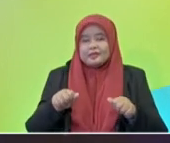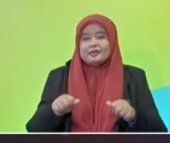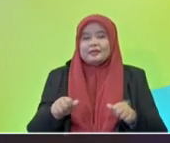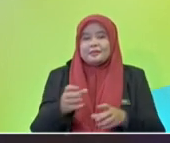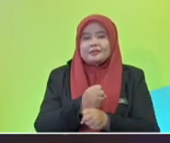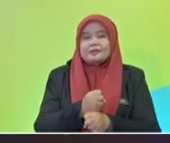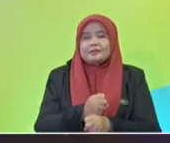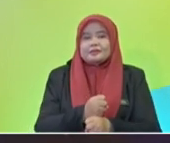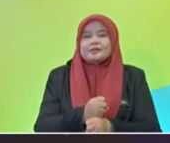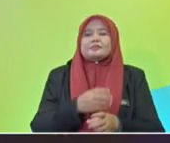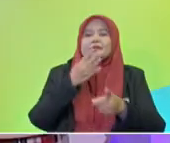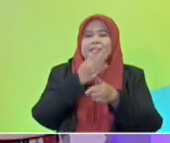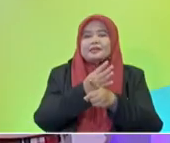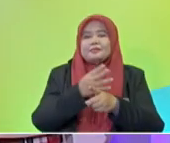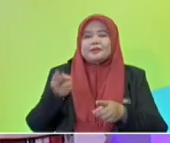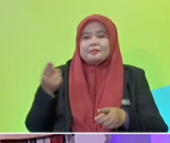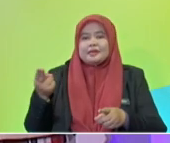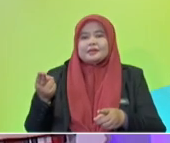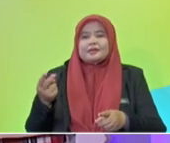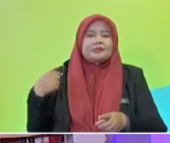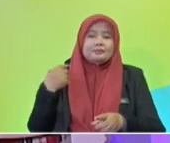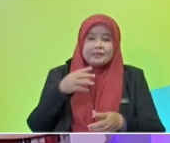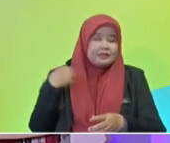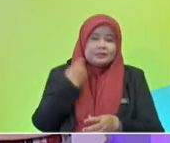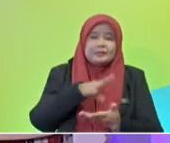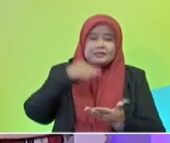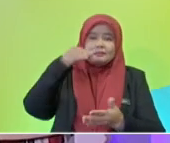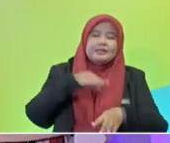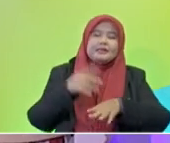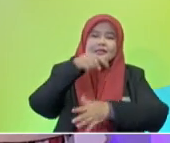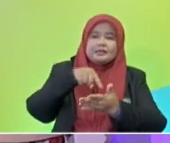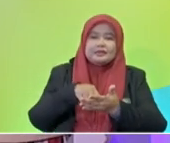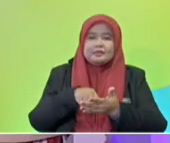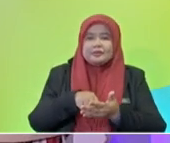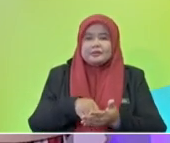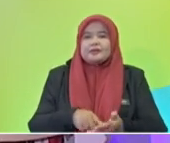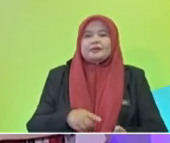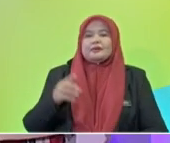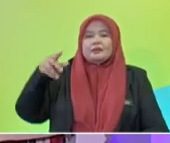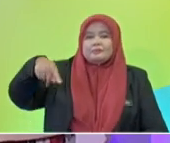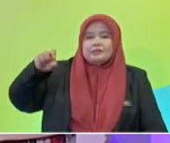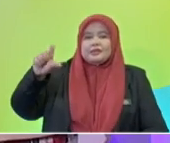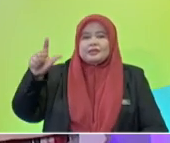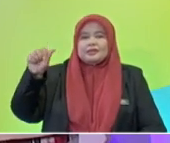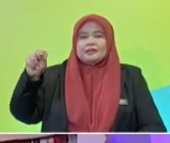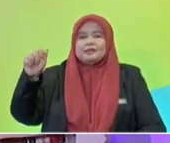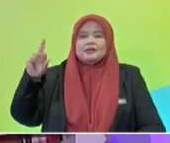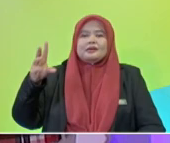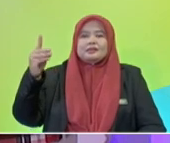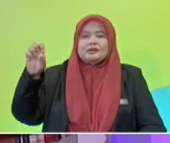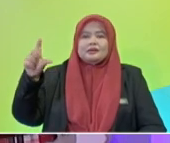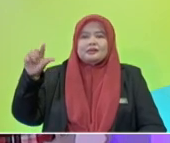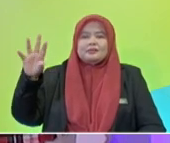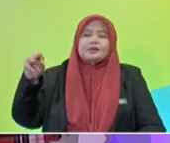Cikgu ha sebenarnya bahan-bahan yang kita belajar pada hari ini mereka boleh melayari menerusi pelantar delima KPM